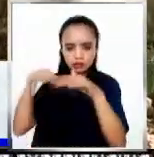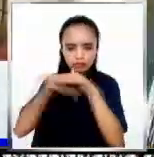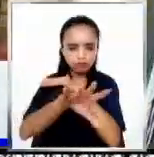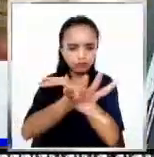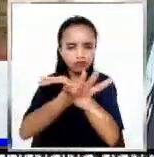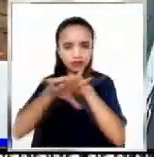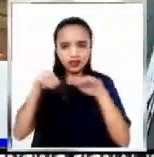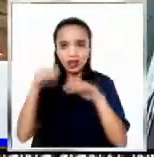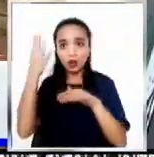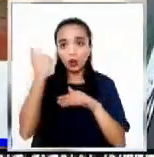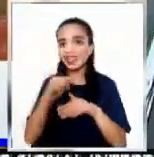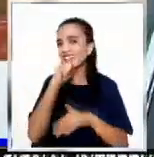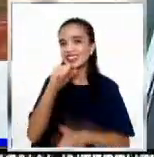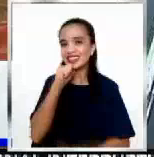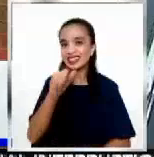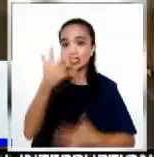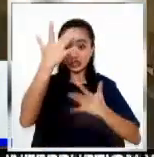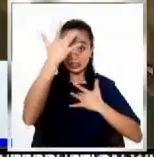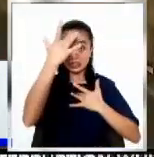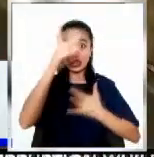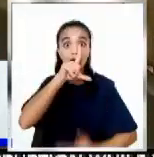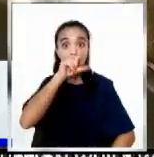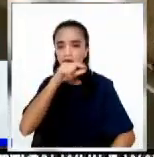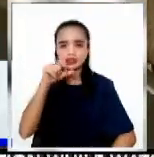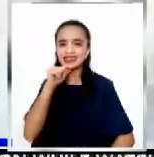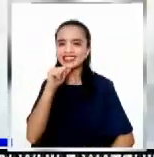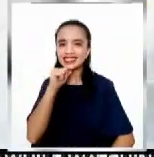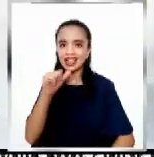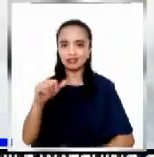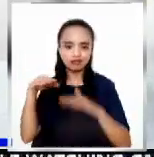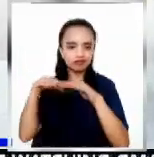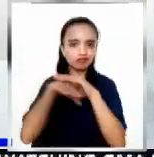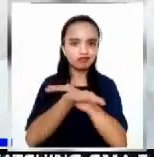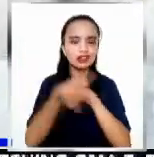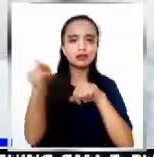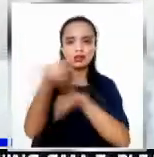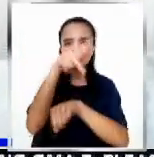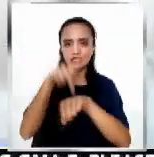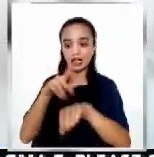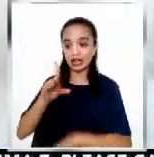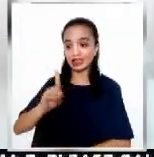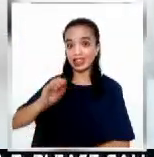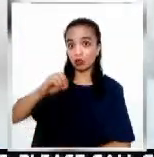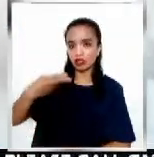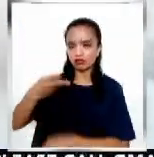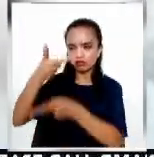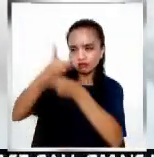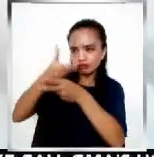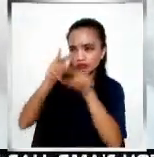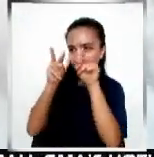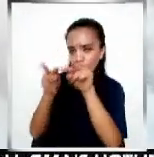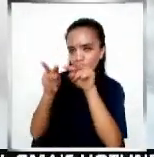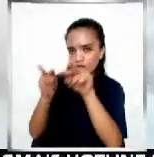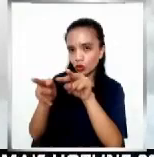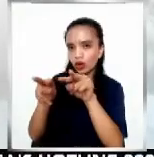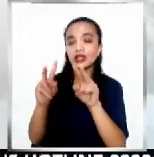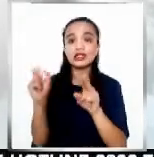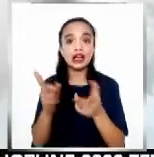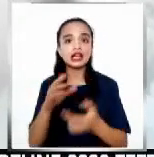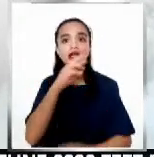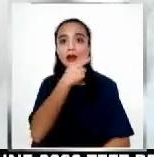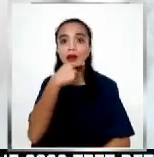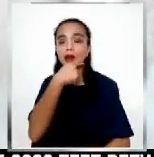sa Pilipinas. Binabantayan ngayon ng DA at DOH ang sitwasyon sa Russia at sa ibang bansang may H5N8